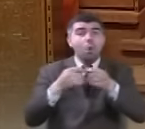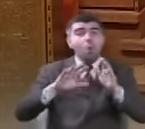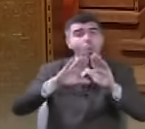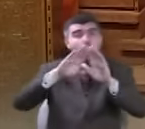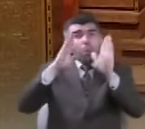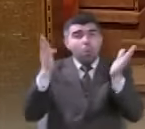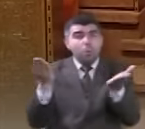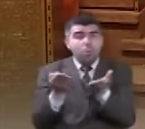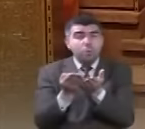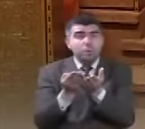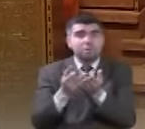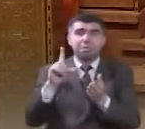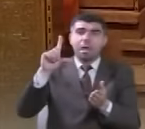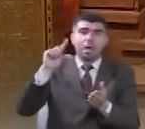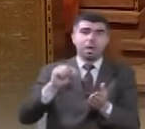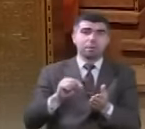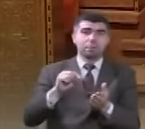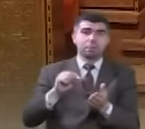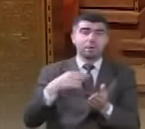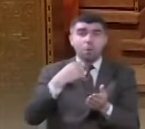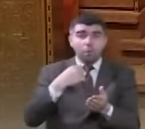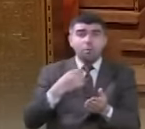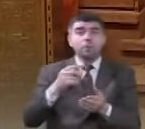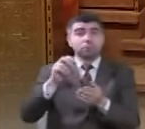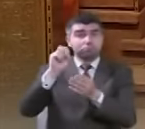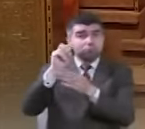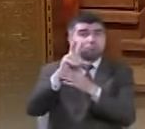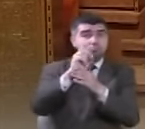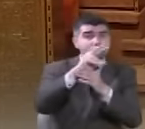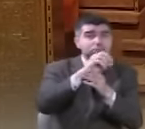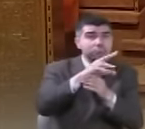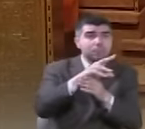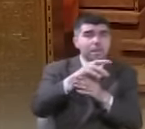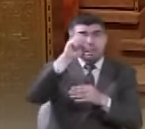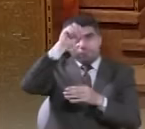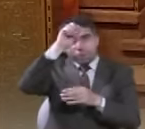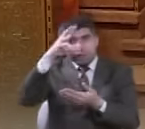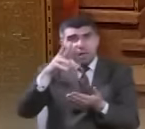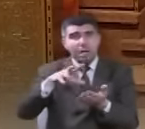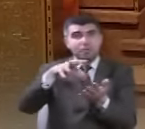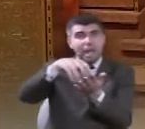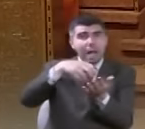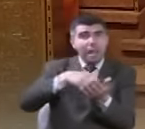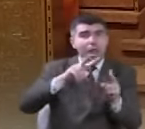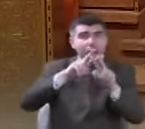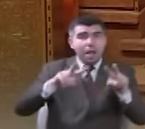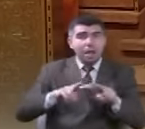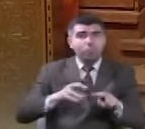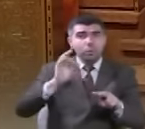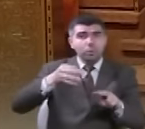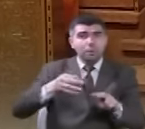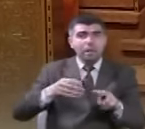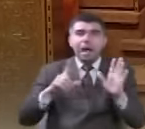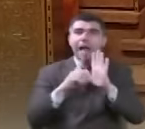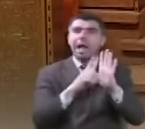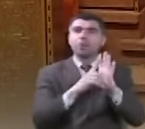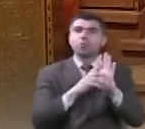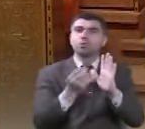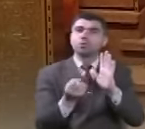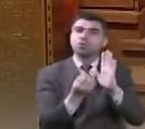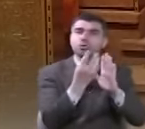ككل. وهناك مناطق زاخره بواحد العدد المناجم، لكن خاصها بطبيعه الحال استثمارات، اذا خص القطاع الخاص يدخل مع الحفاظ